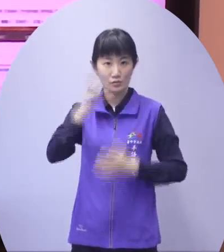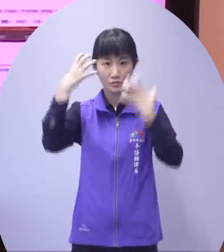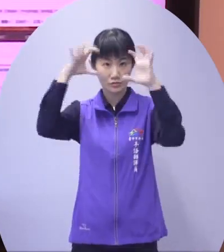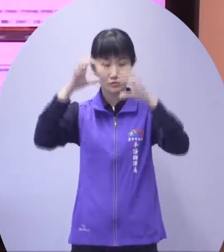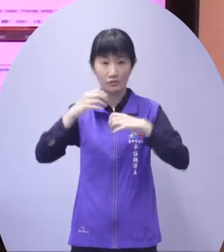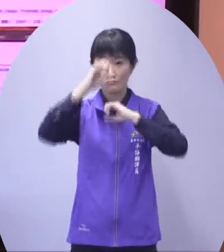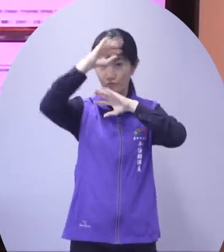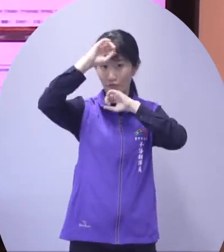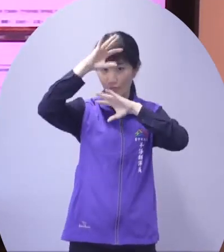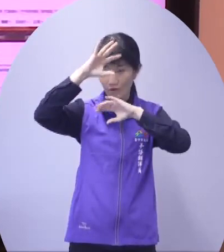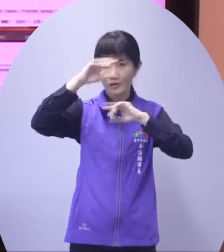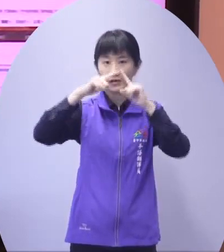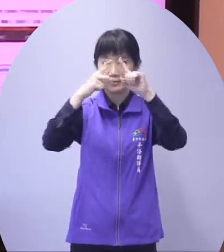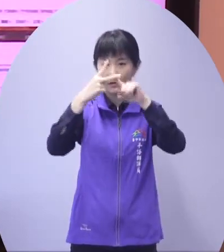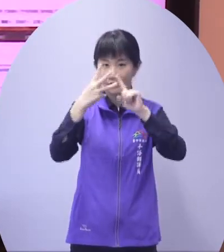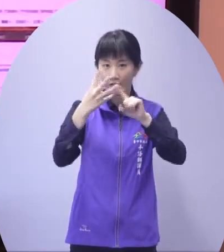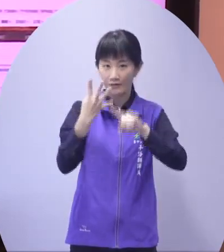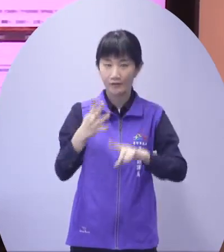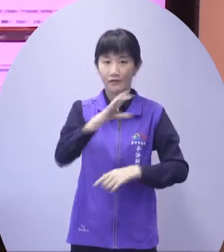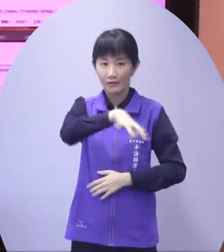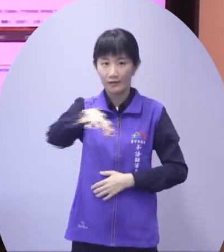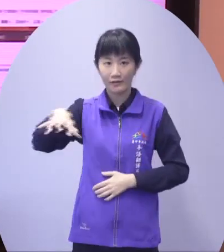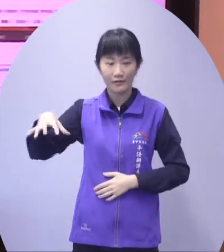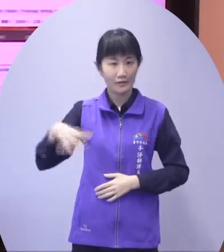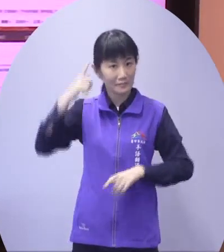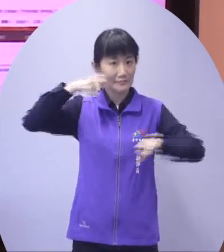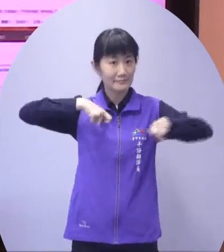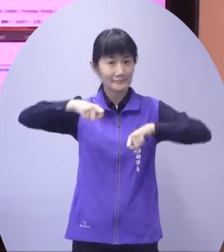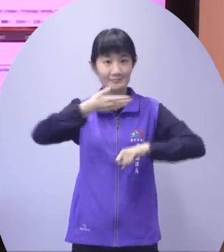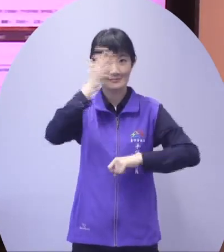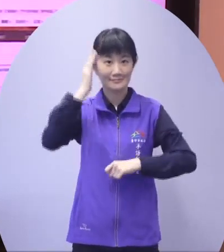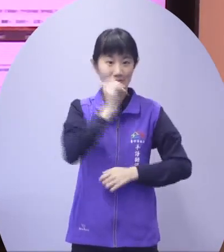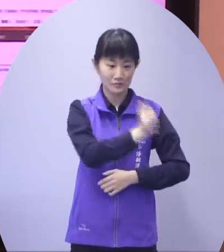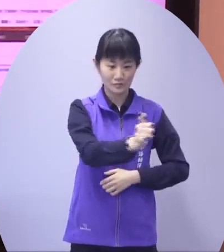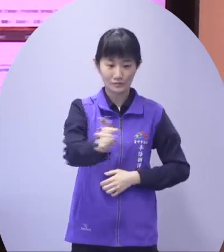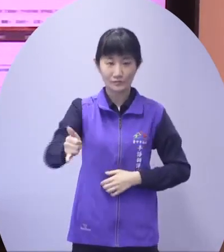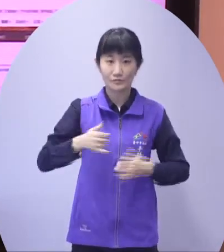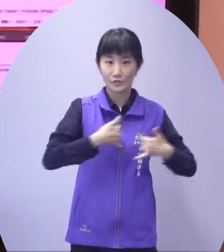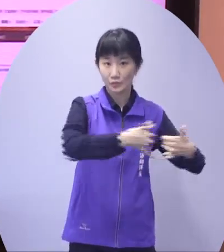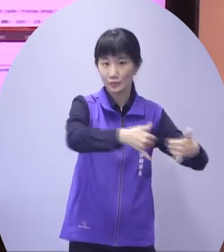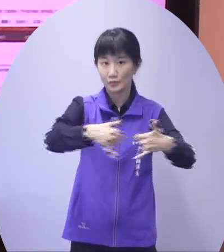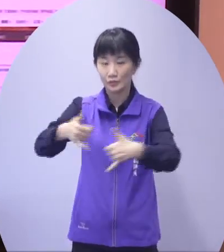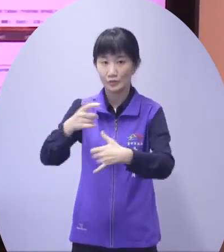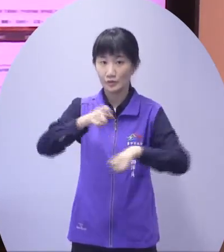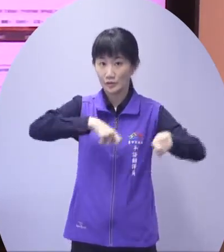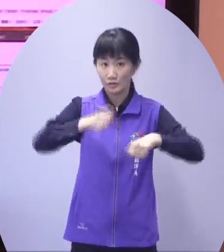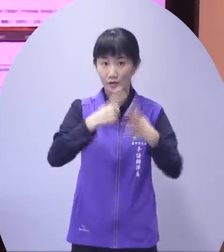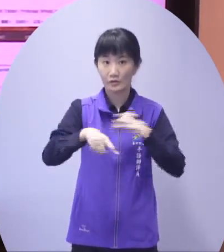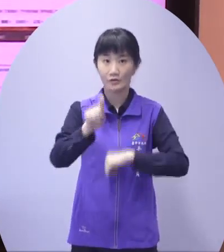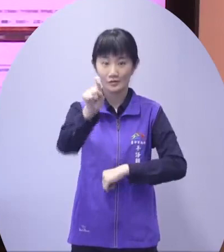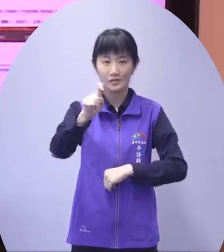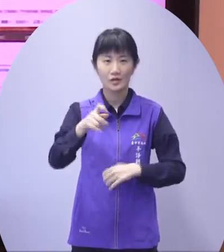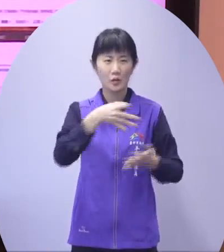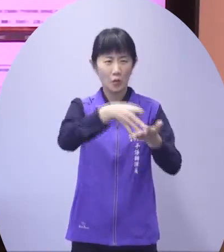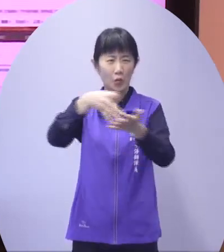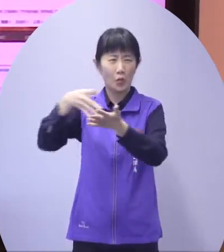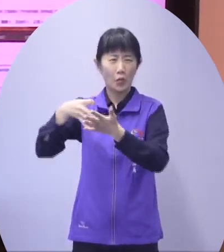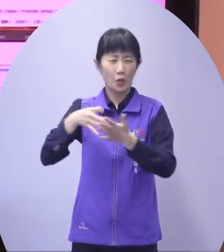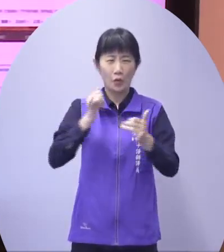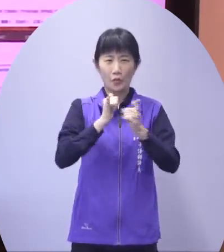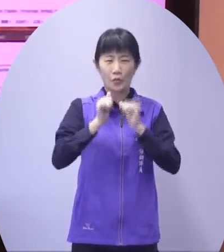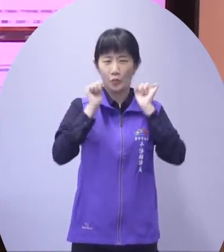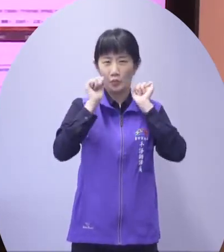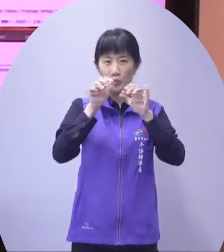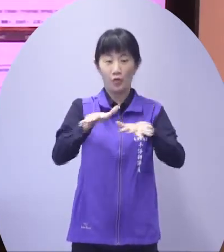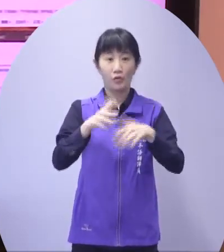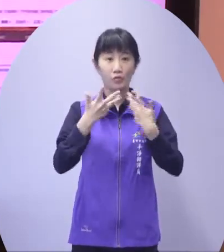旅天下等等，上架了10条的游程，所以外县市旅客现在报名非常的踊跃哦。那当然大部分是自由行，所以我们不